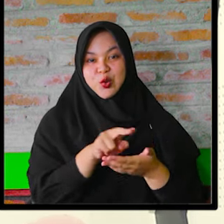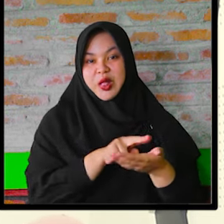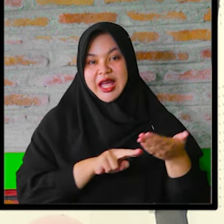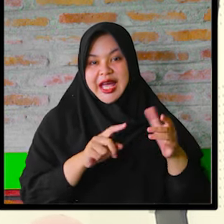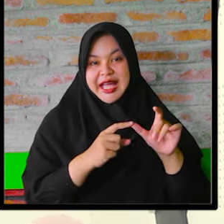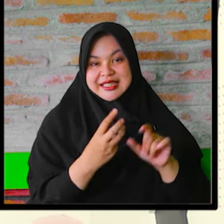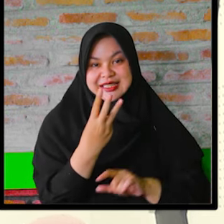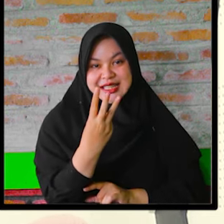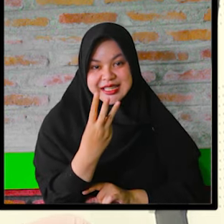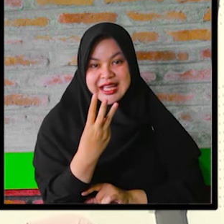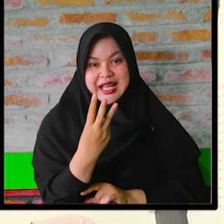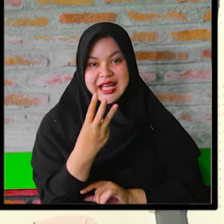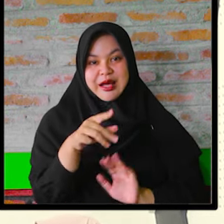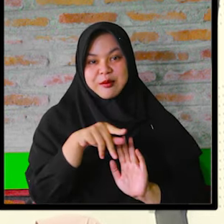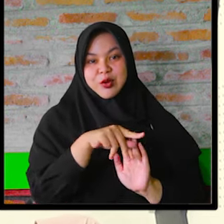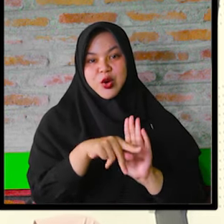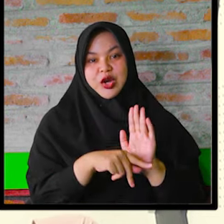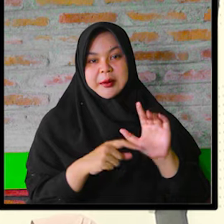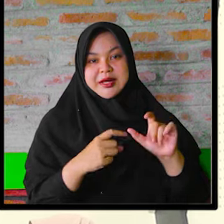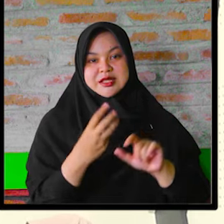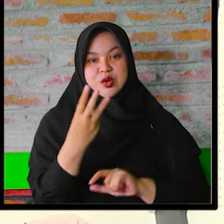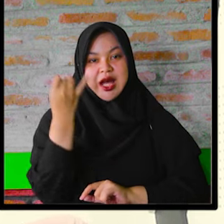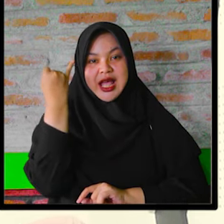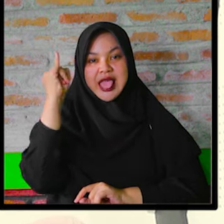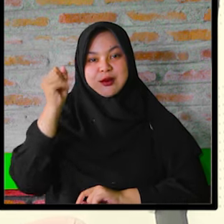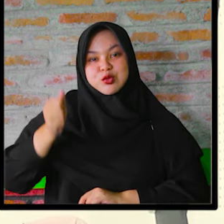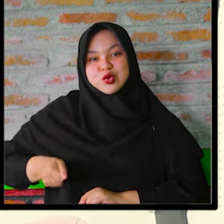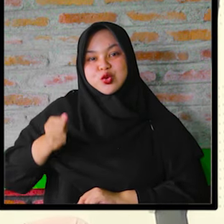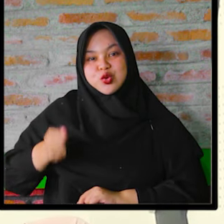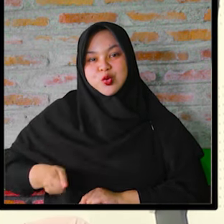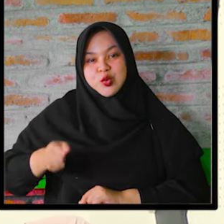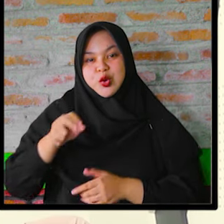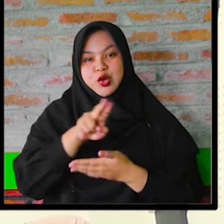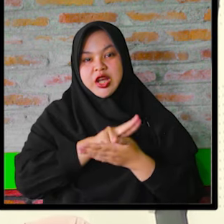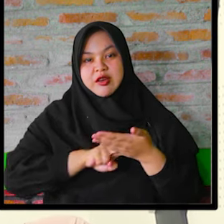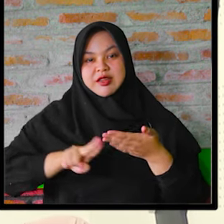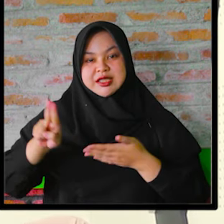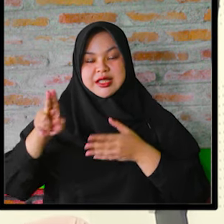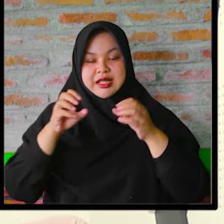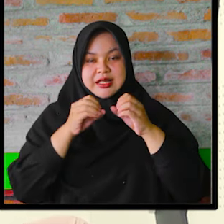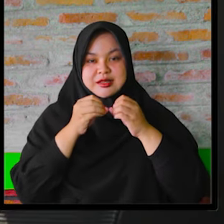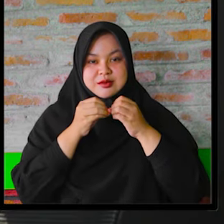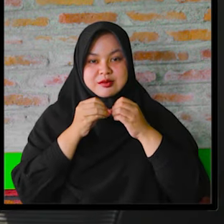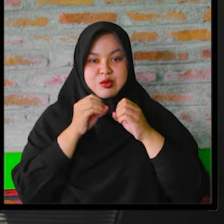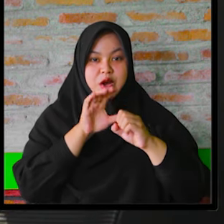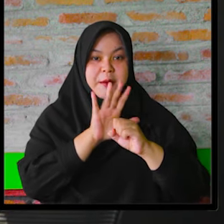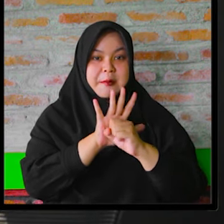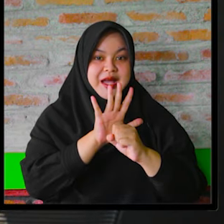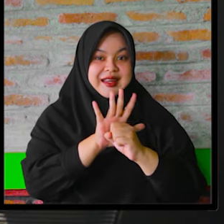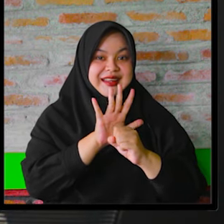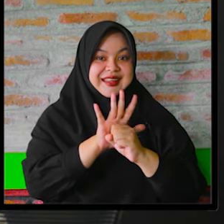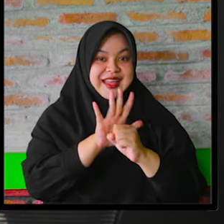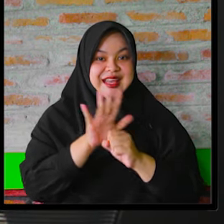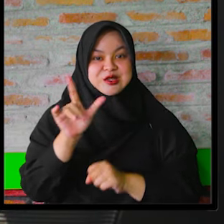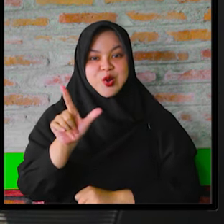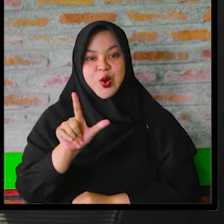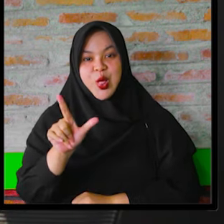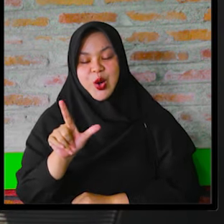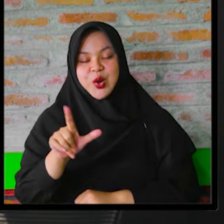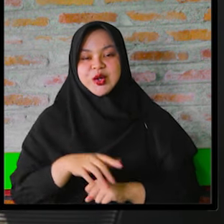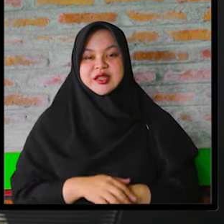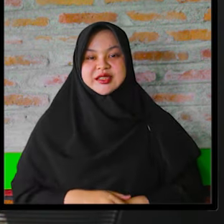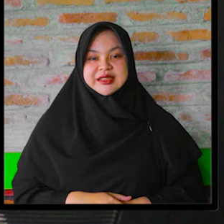program Doktor ilmu hukum di Universitas Muhammadiyah Surakarta yang EE